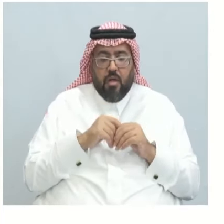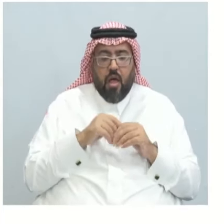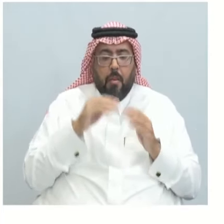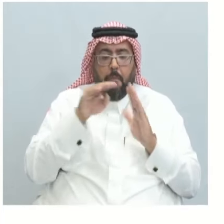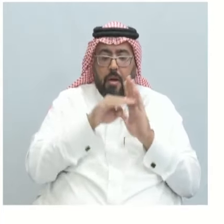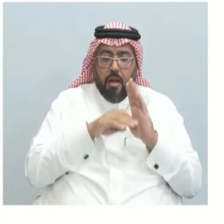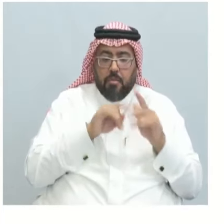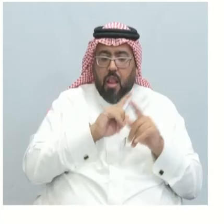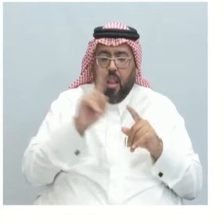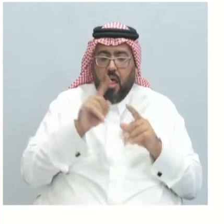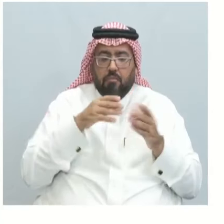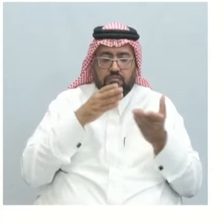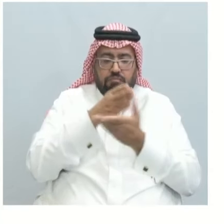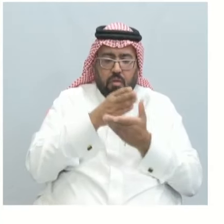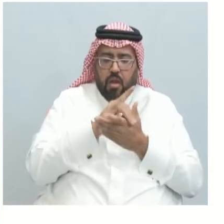رقم